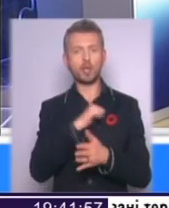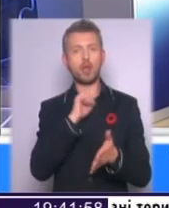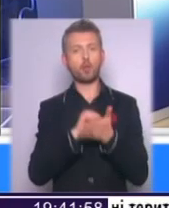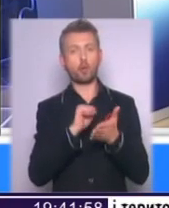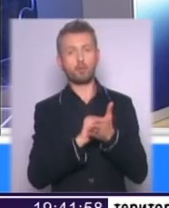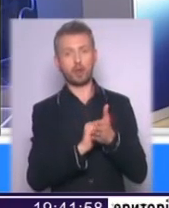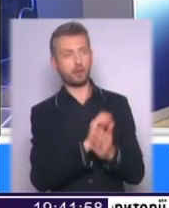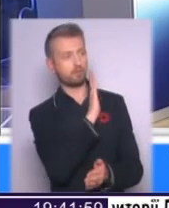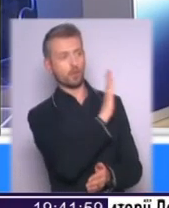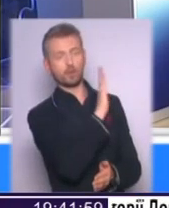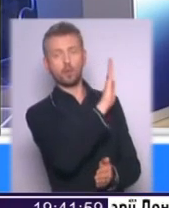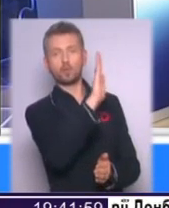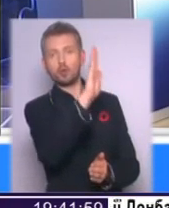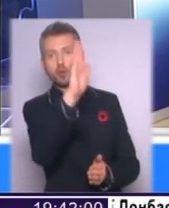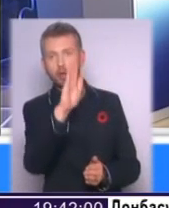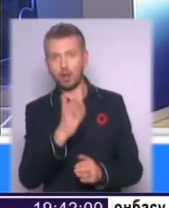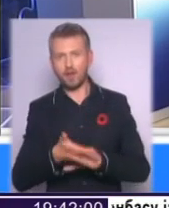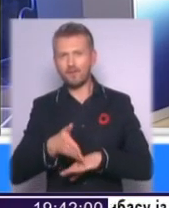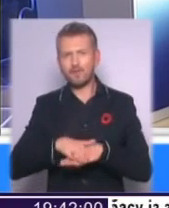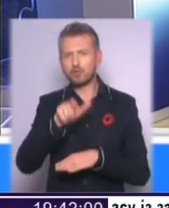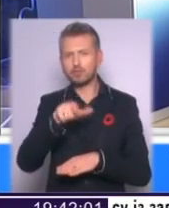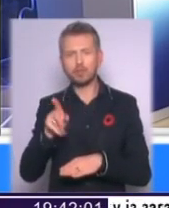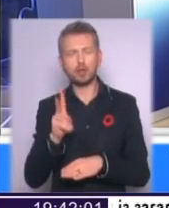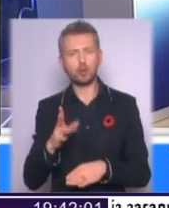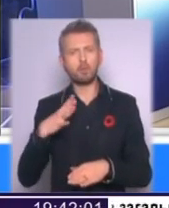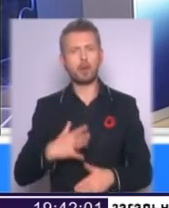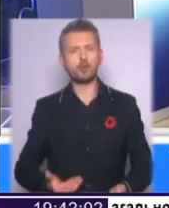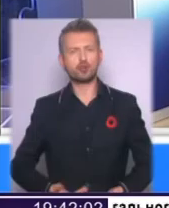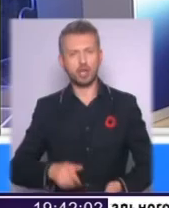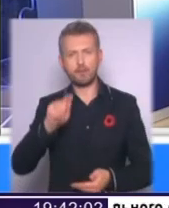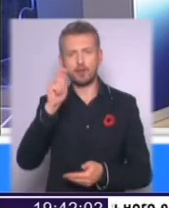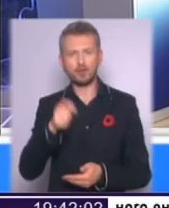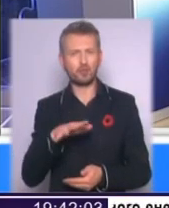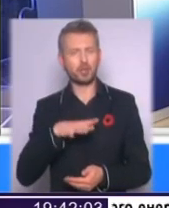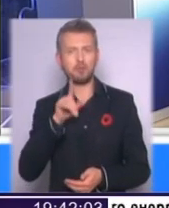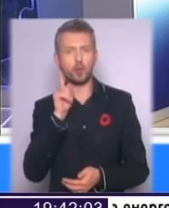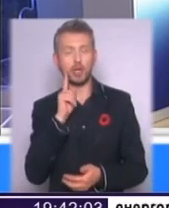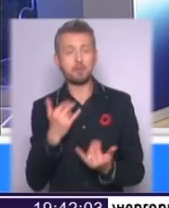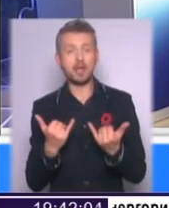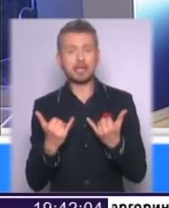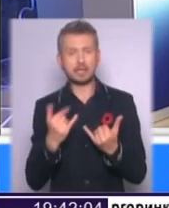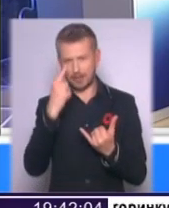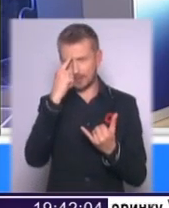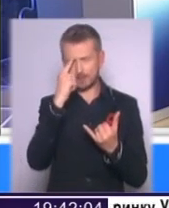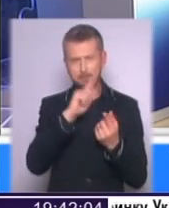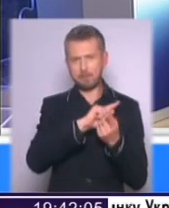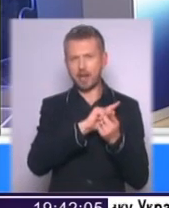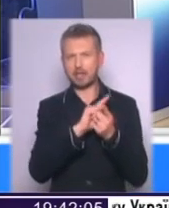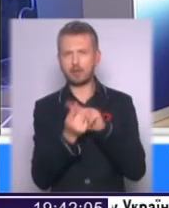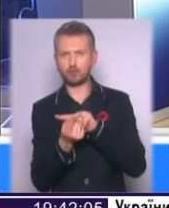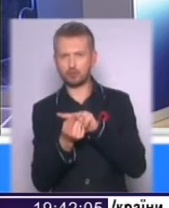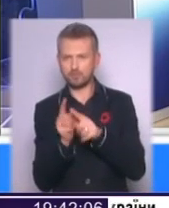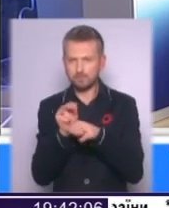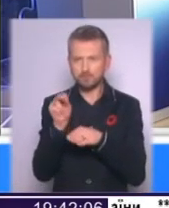розумієте, це не дуже важко людей, які пережили війну, були молодими, зараз перенастроїти їх на ці,